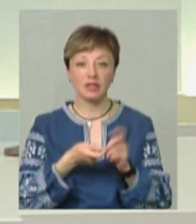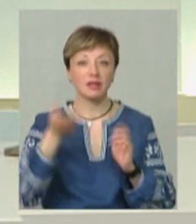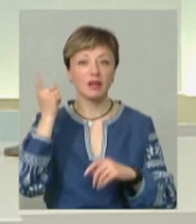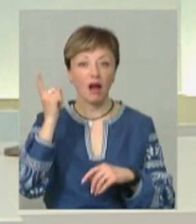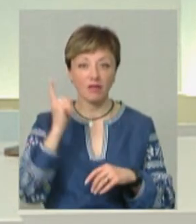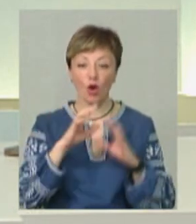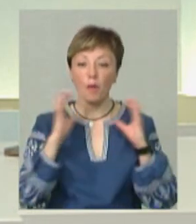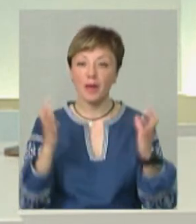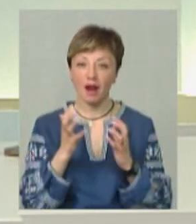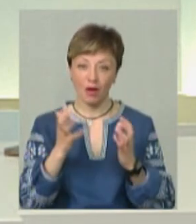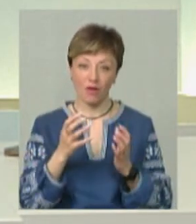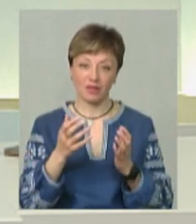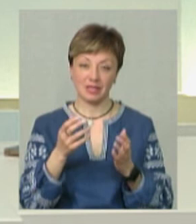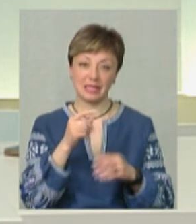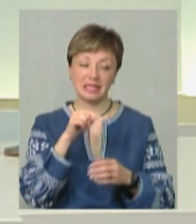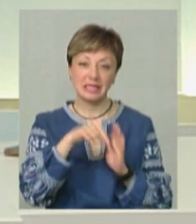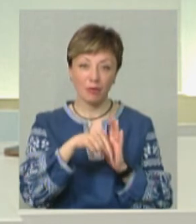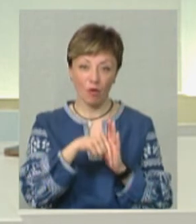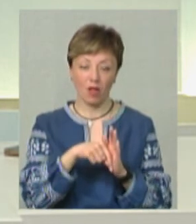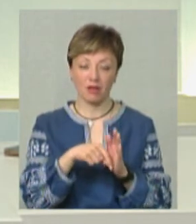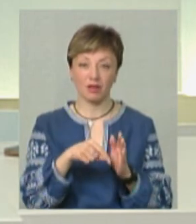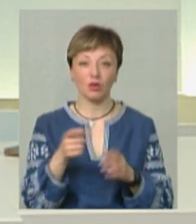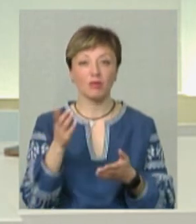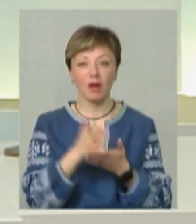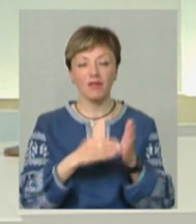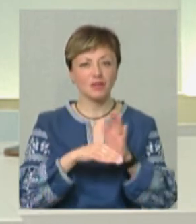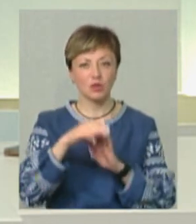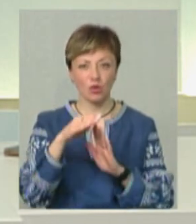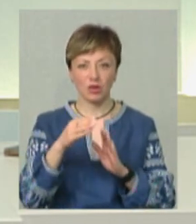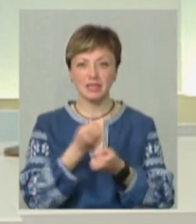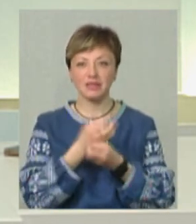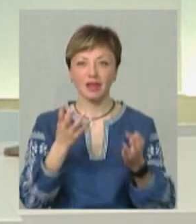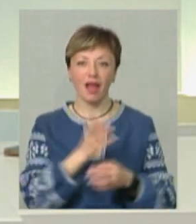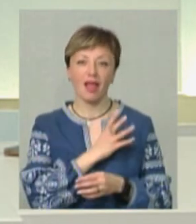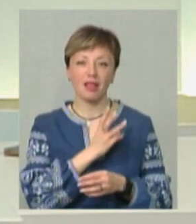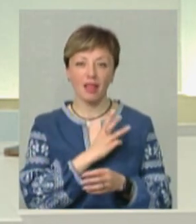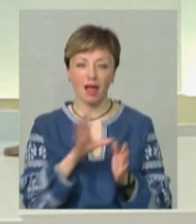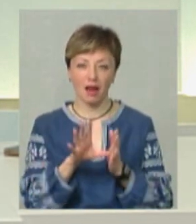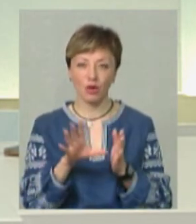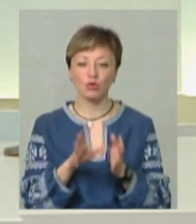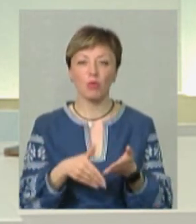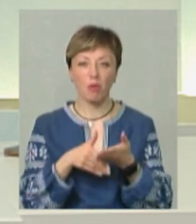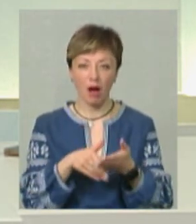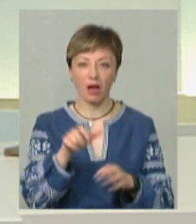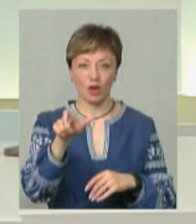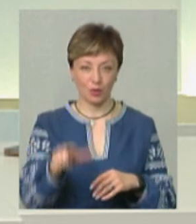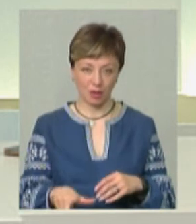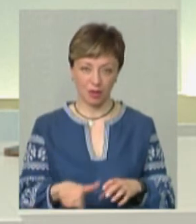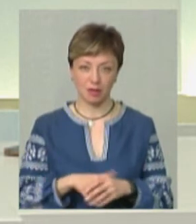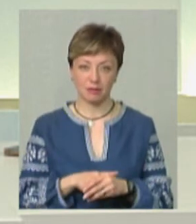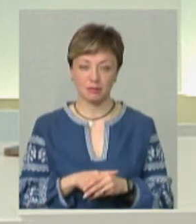давні оберегові символи, тому що вони носять високу світлу енергію, і вона допомагає людині